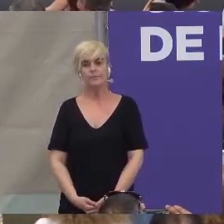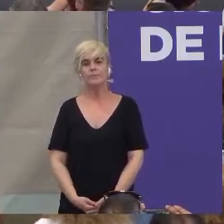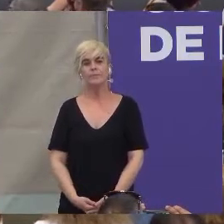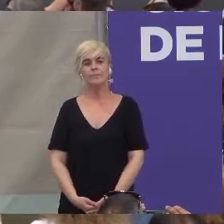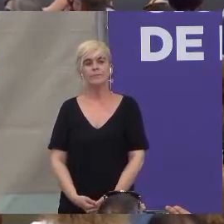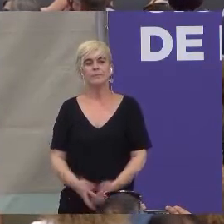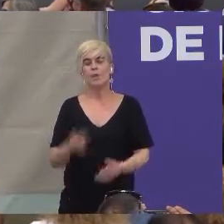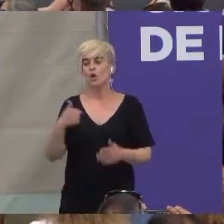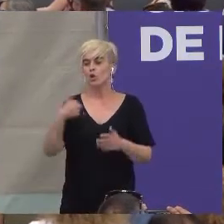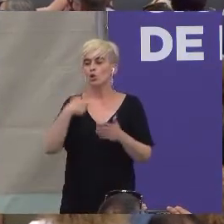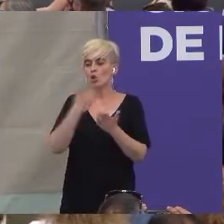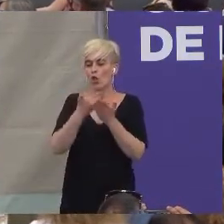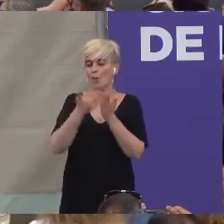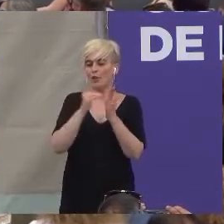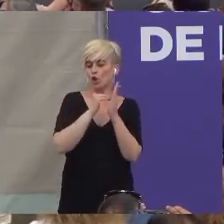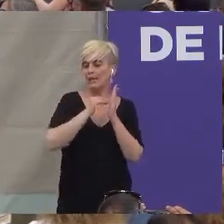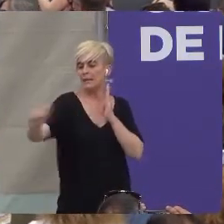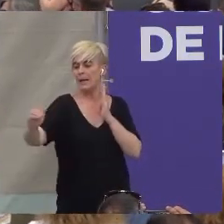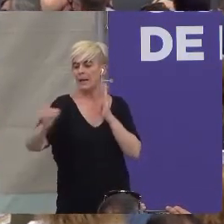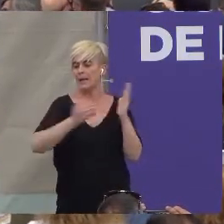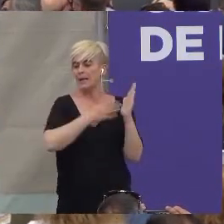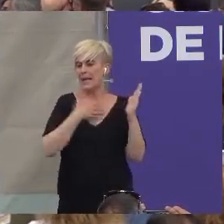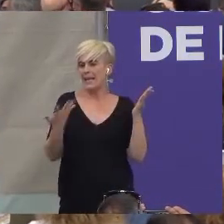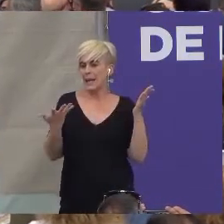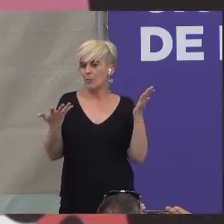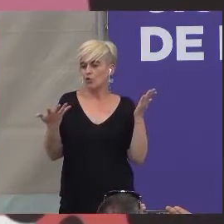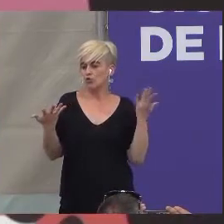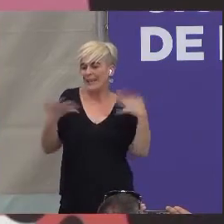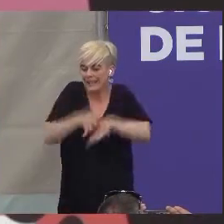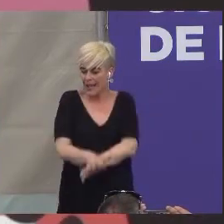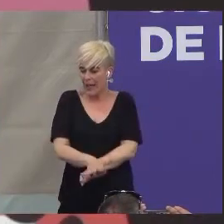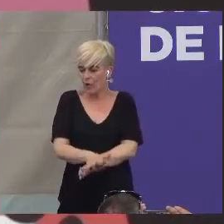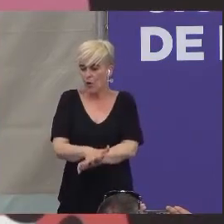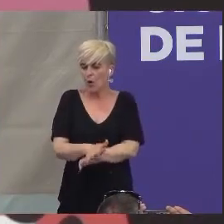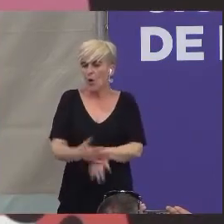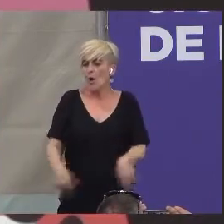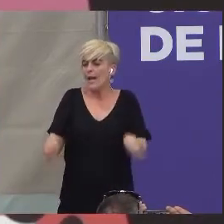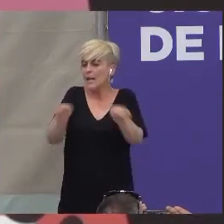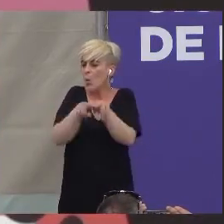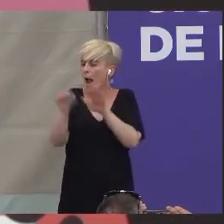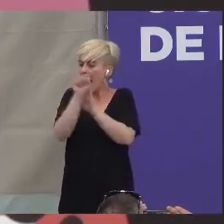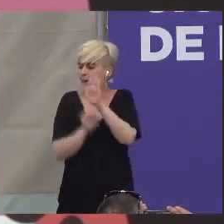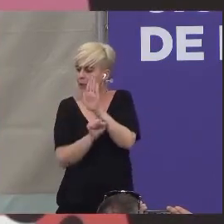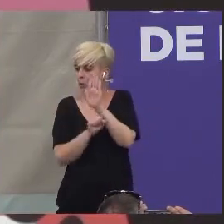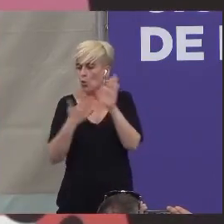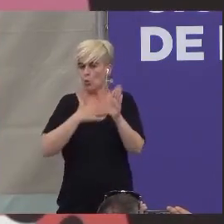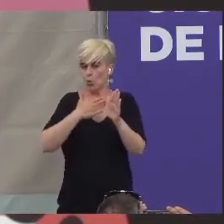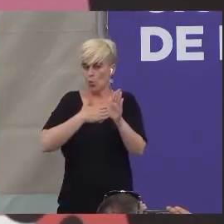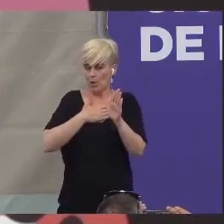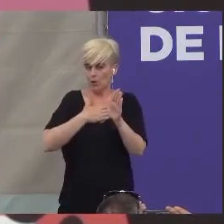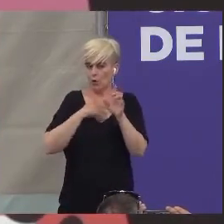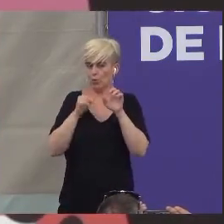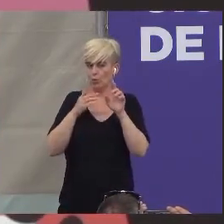Els hem fet transversals perquè volíem que estigueren integrats de la mateixa manera que estan integrats els nostres articles, amb aquesta entitat